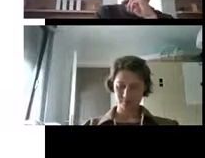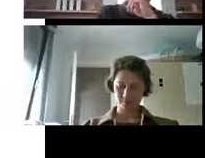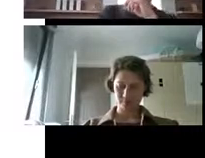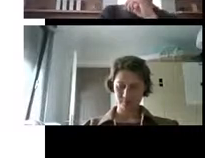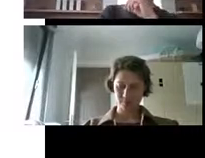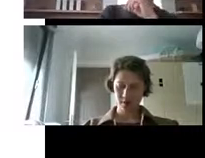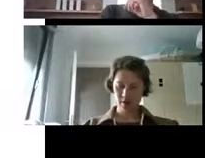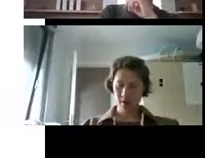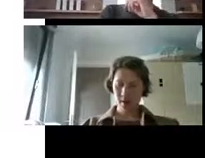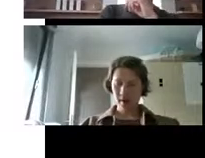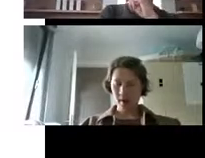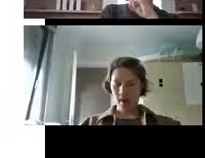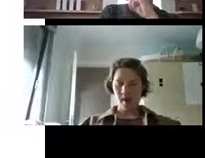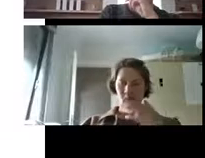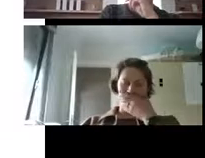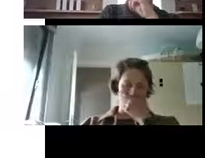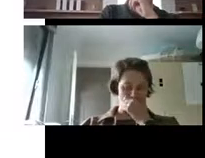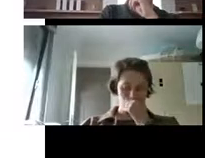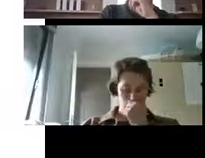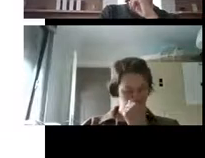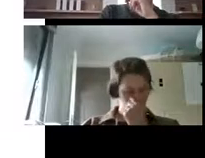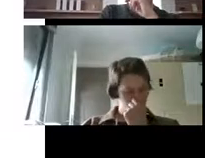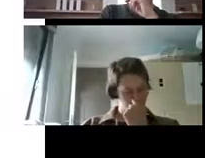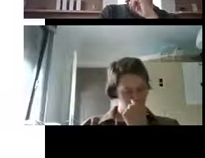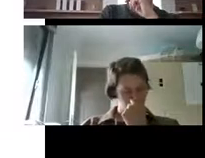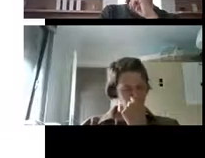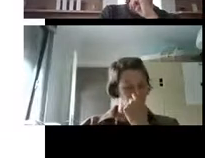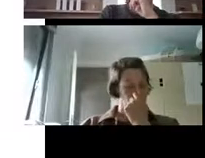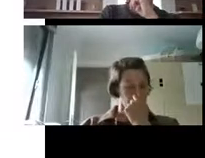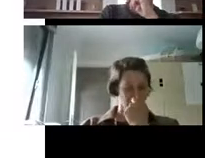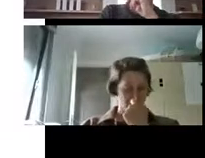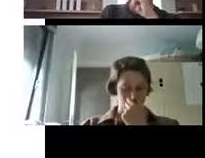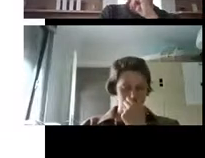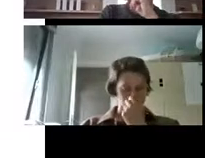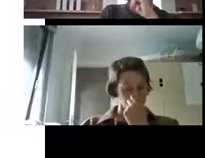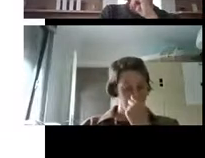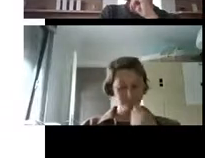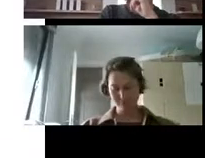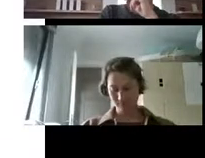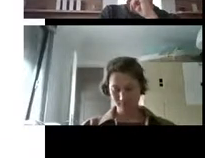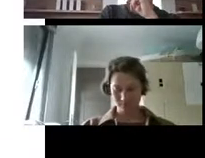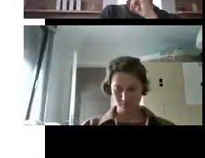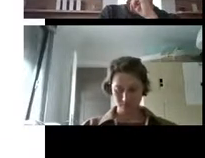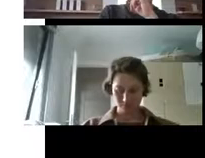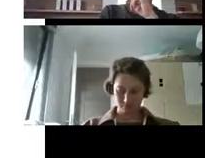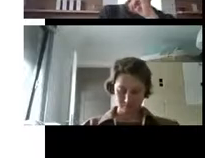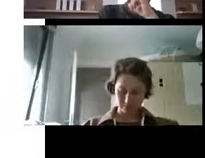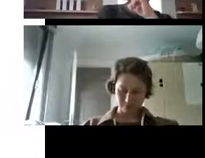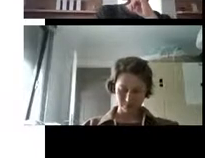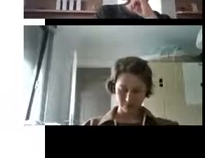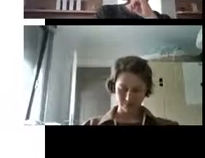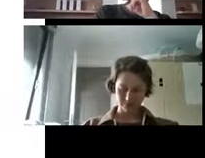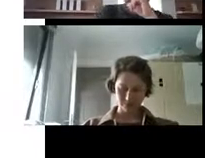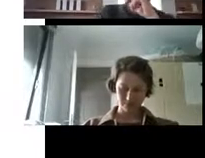dat extern de opvang gaan voorzien. Nu dat er die weekbubbels zijn met uw begeleiding exclusief, is bijvoorbeeld ook mogelijk